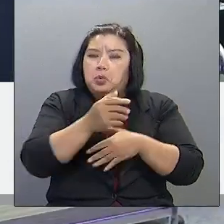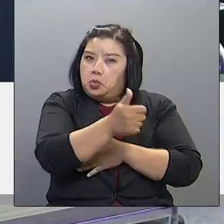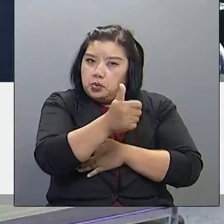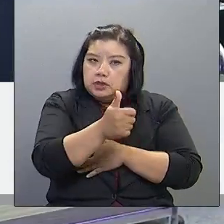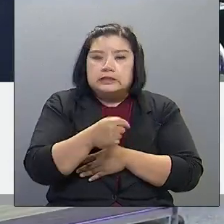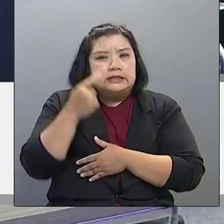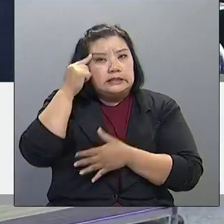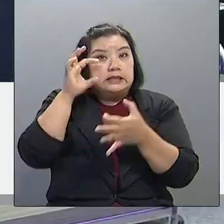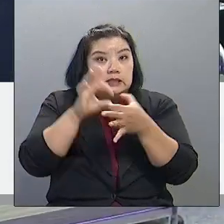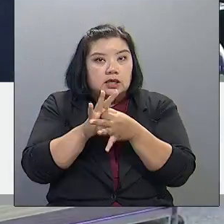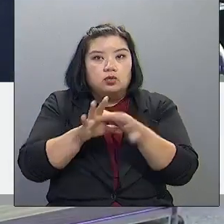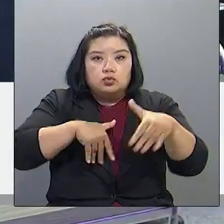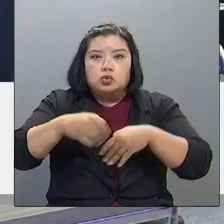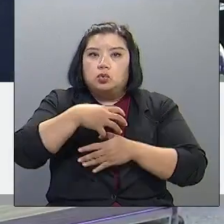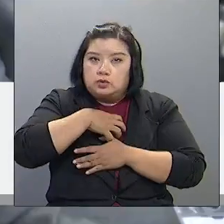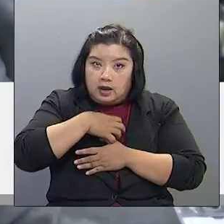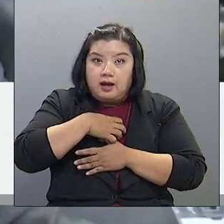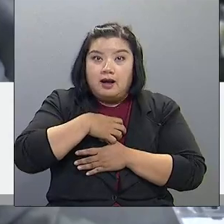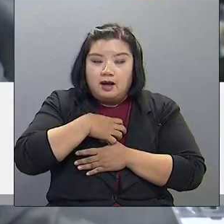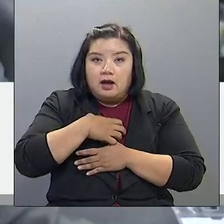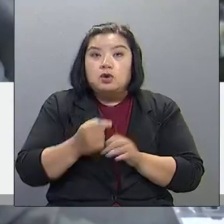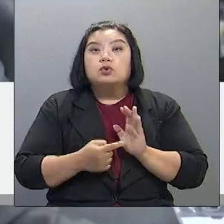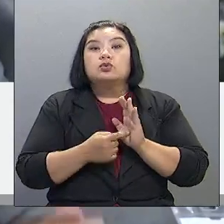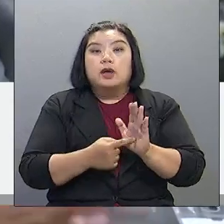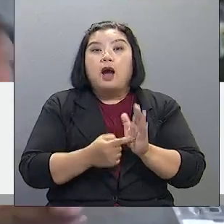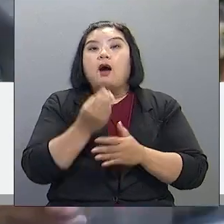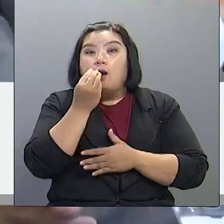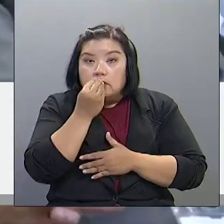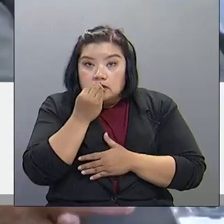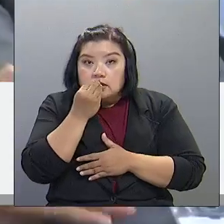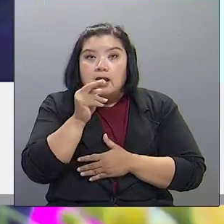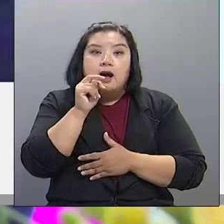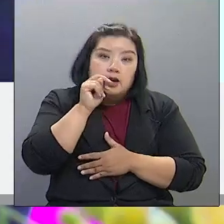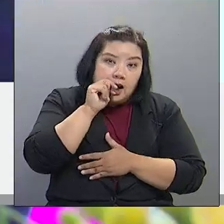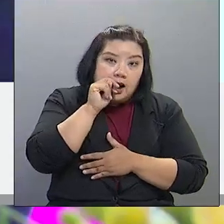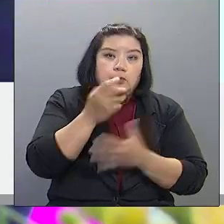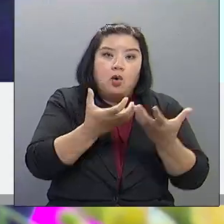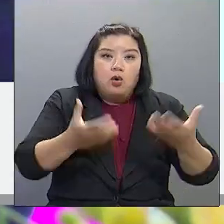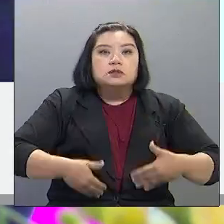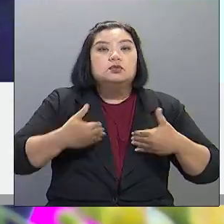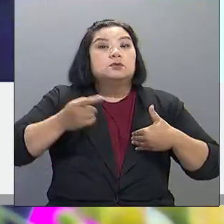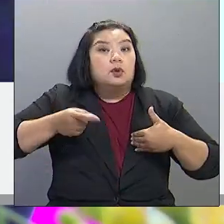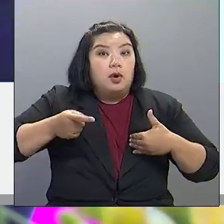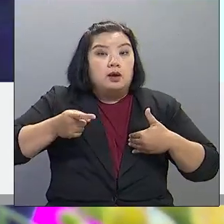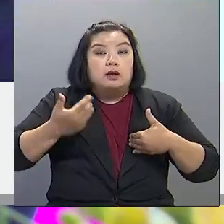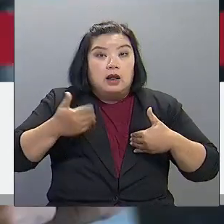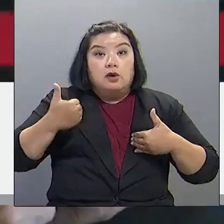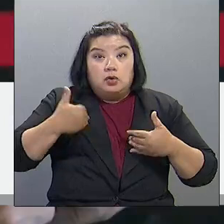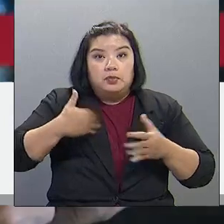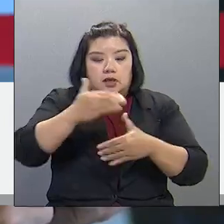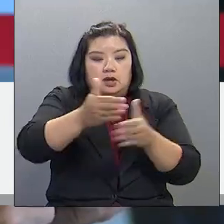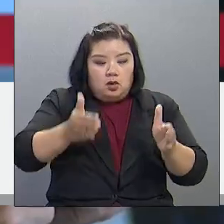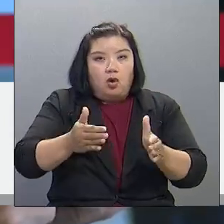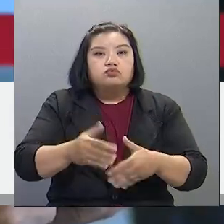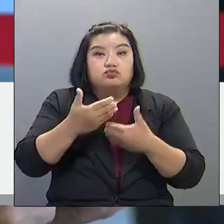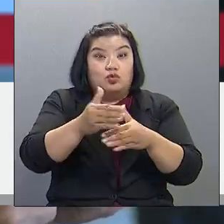ก็มาจากความต้องการใช้ของธุรกิจต่างๆอย่างเช่นอาหารเครื่องดื่มสินค้าอุปโภคบริโภคที่ขยายตัวขึ้นนะคะรว